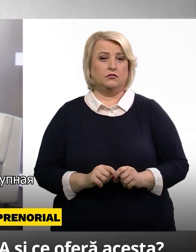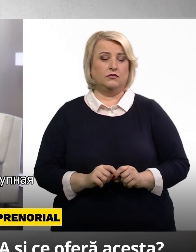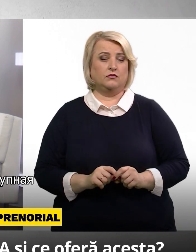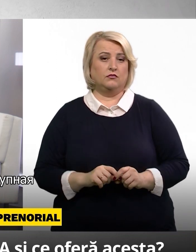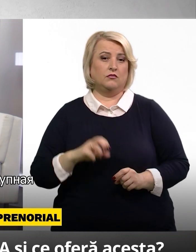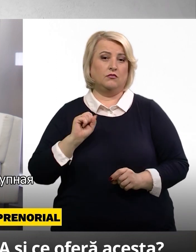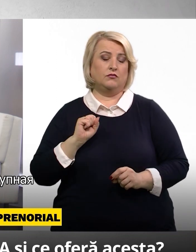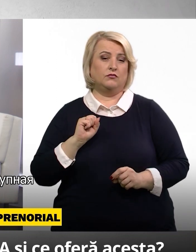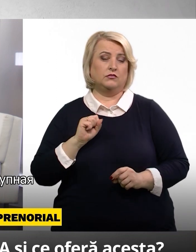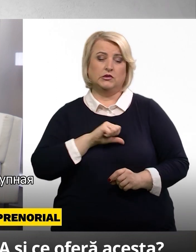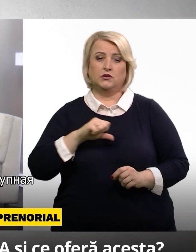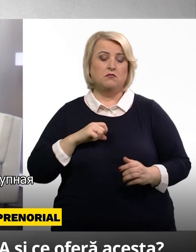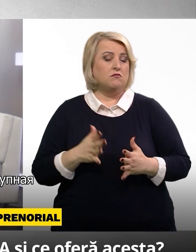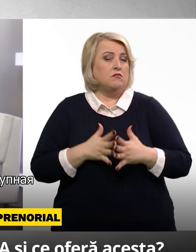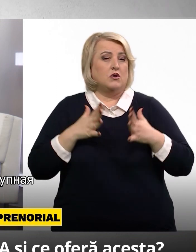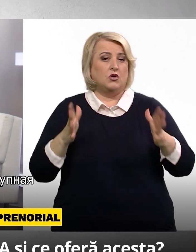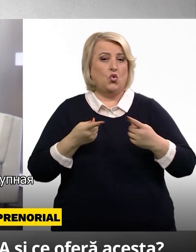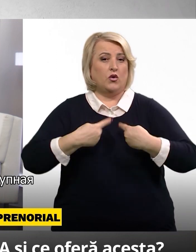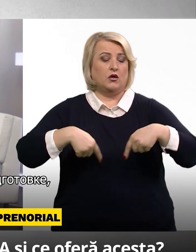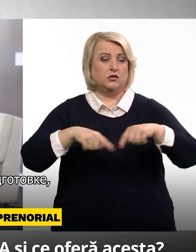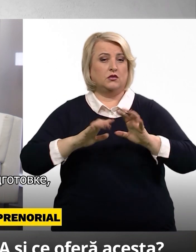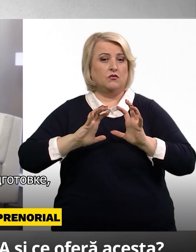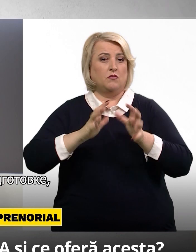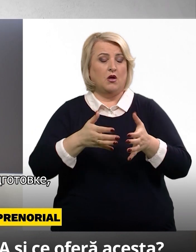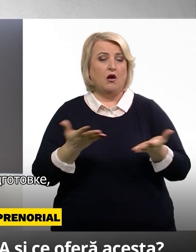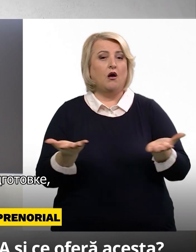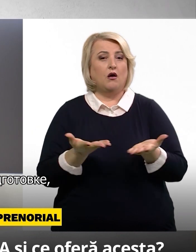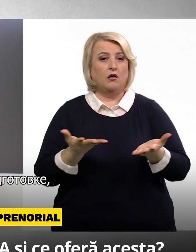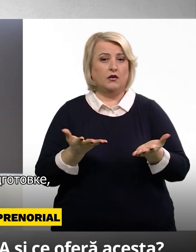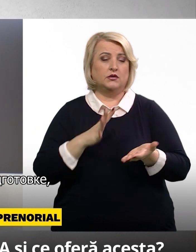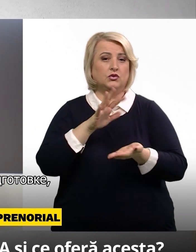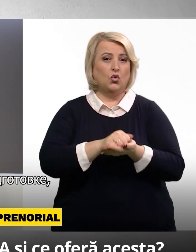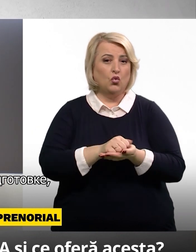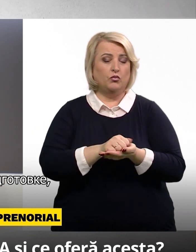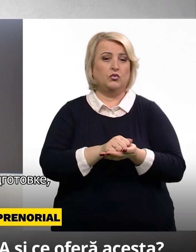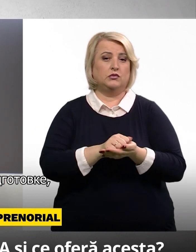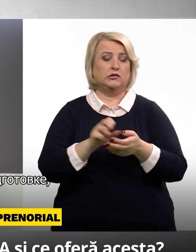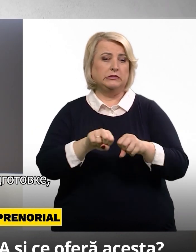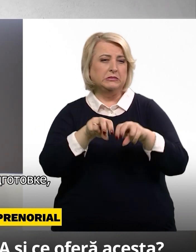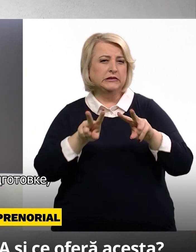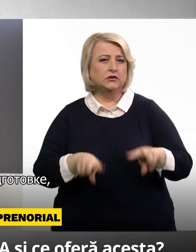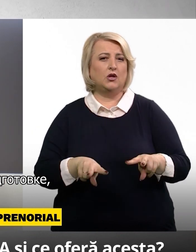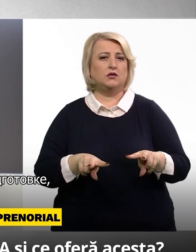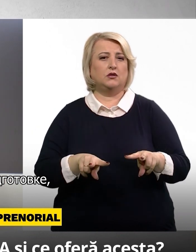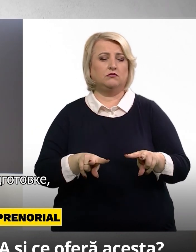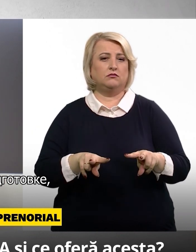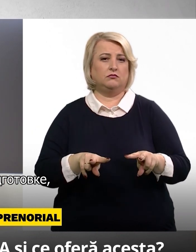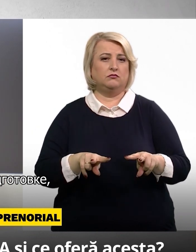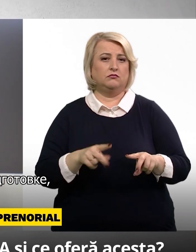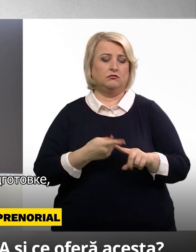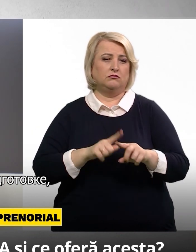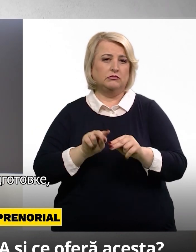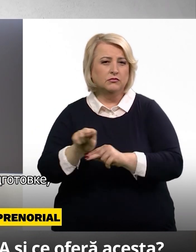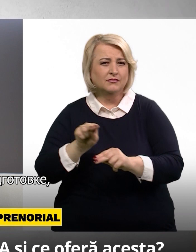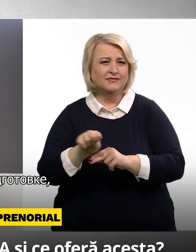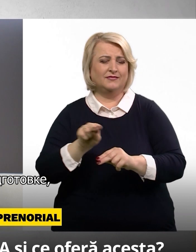fără lipsă de modestie, cea mai mare organizație din lume care se ocupă și este specializată în materie de